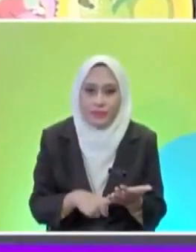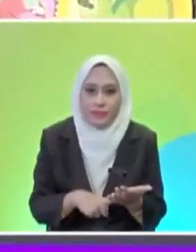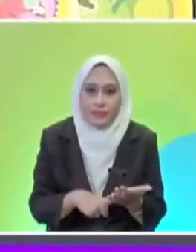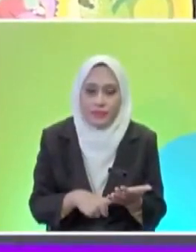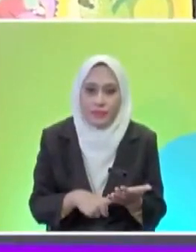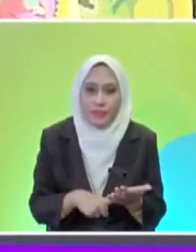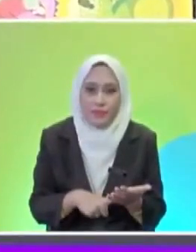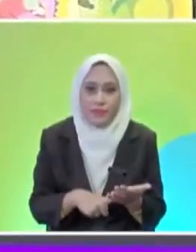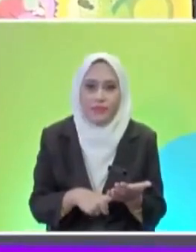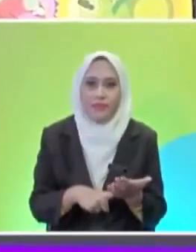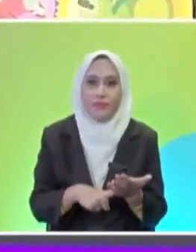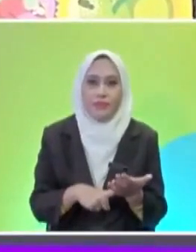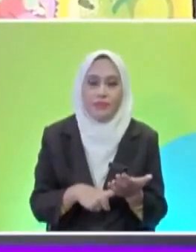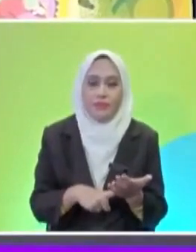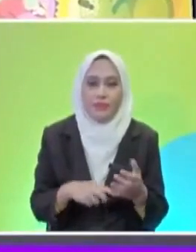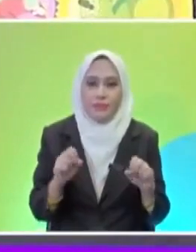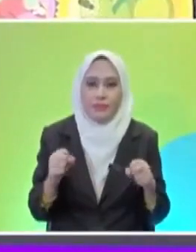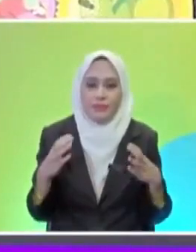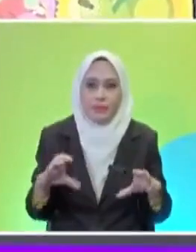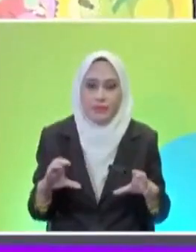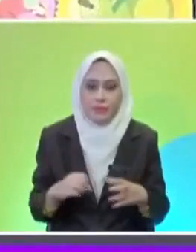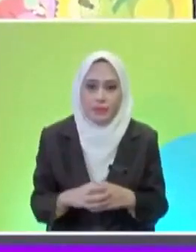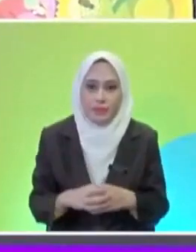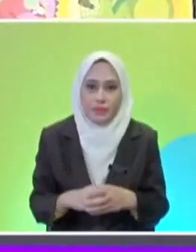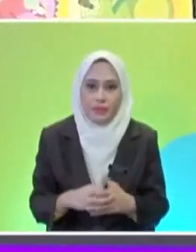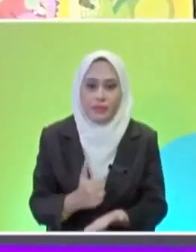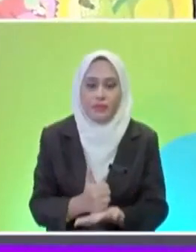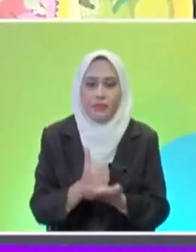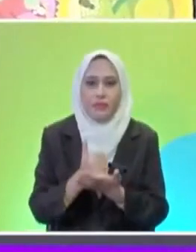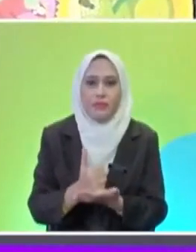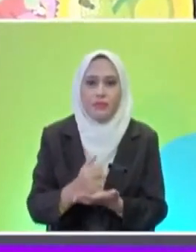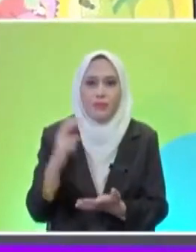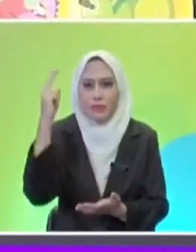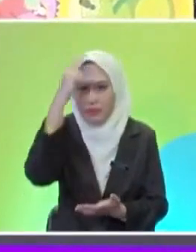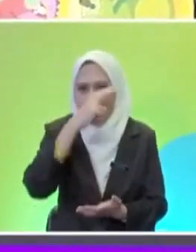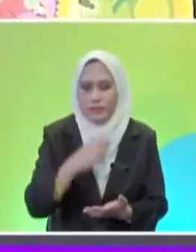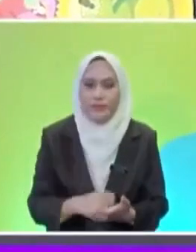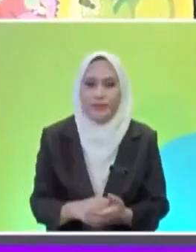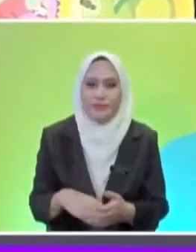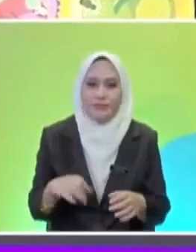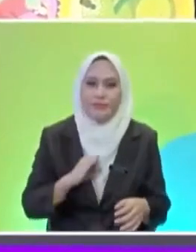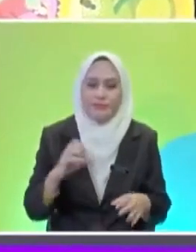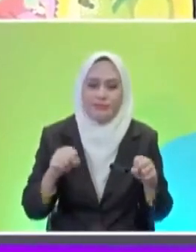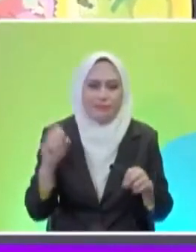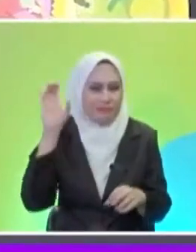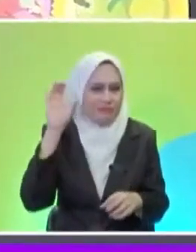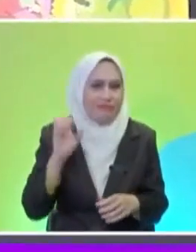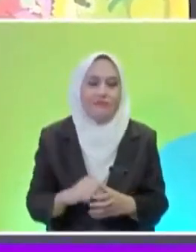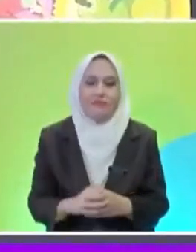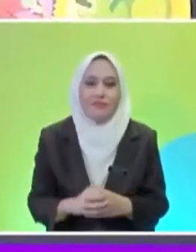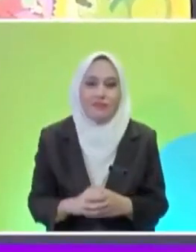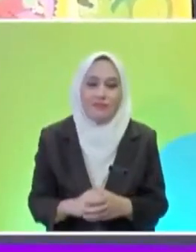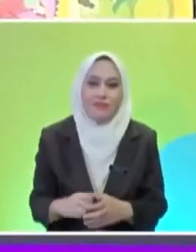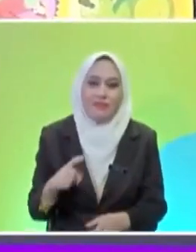Katanya boleh saya cuba, cikgu? Boleh, Hanif. Murid-murid, tolong abang tau. Abang tengah dengar ni, murid-murid cakap kat rumah. Kalau hari